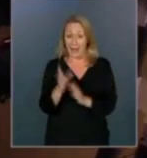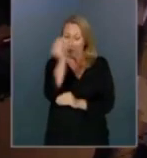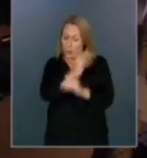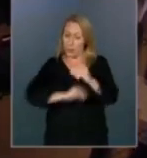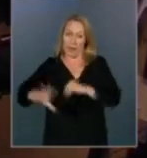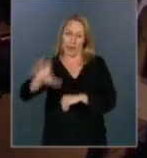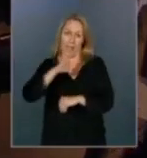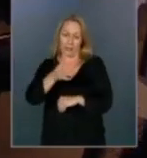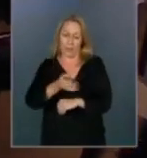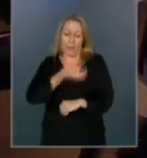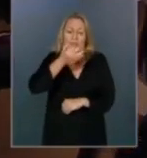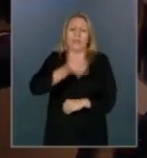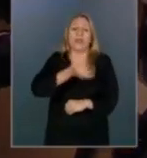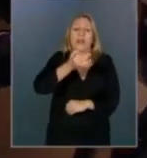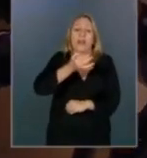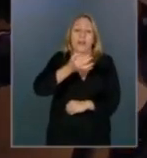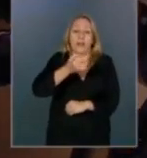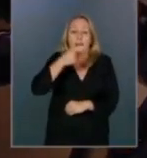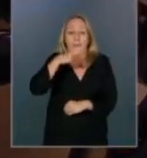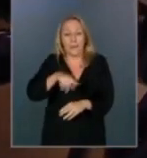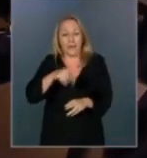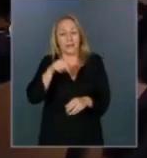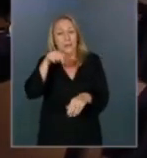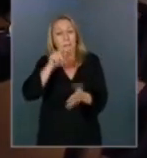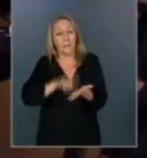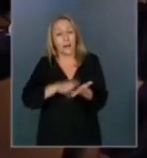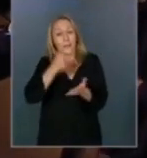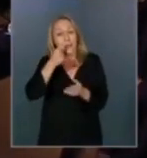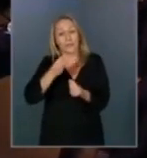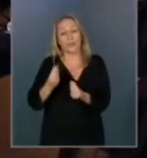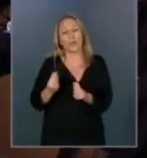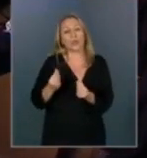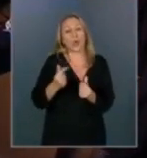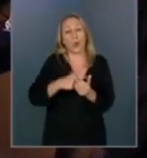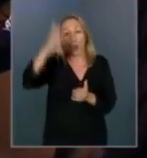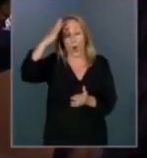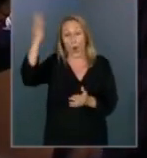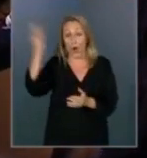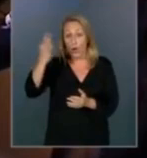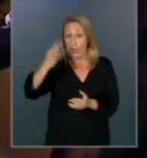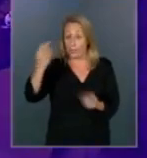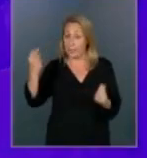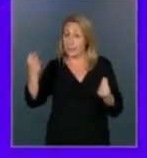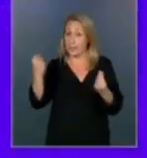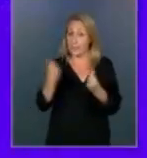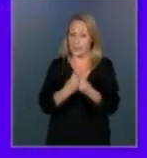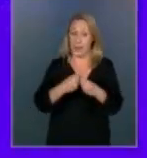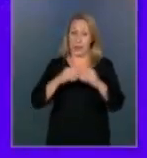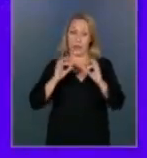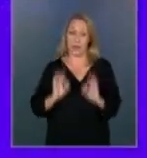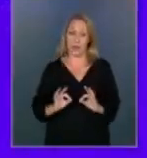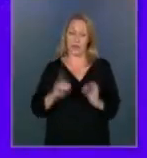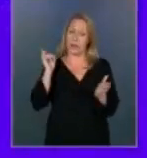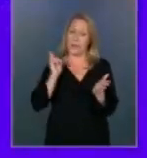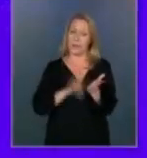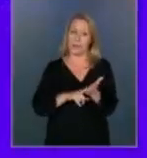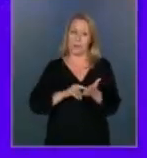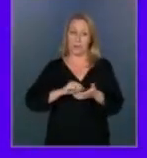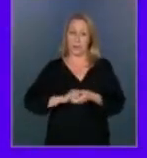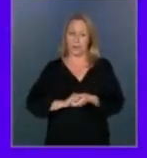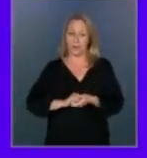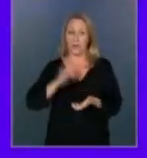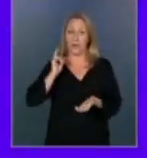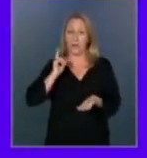πλειοψηφία να επιβάλλει τον ορθό λόγο και τη λογική. Και